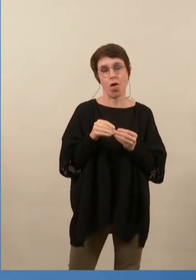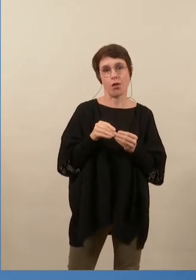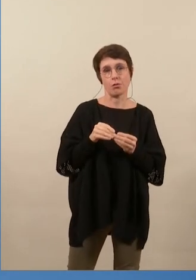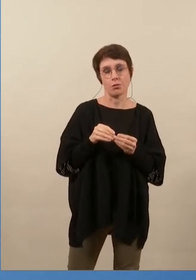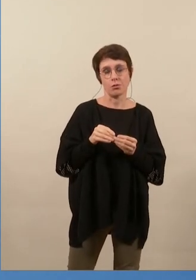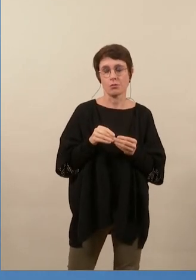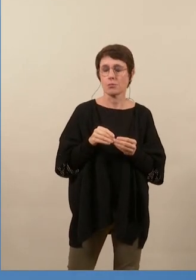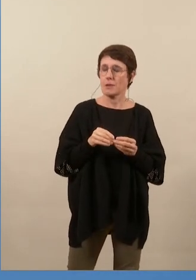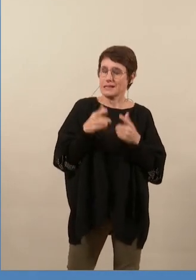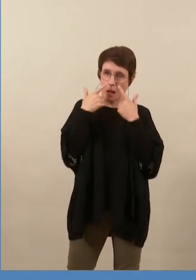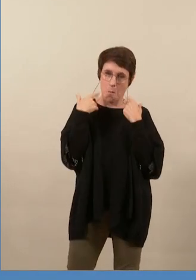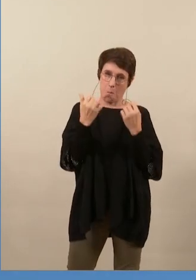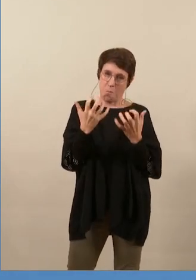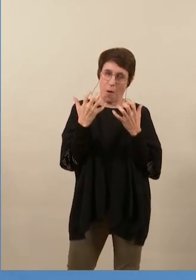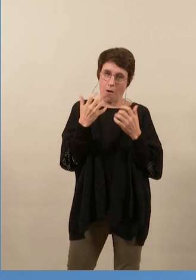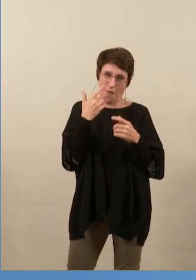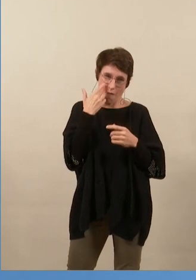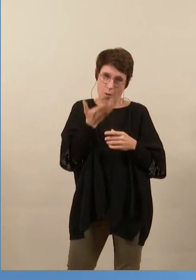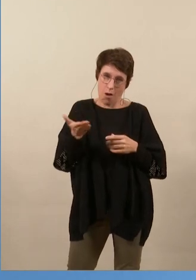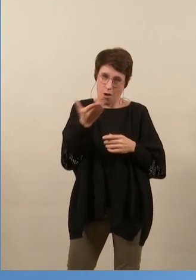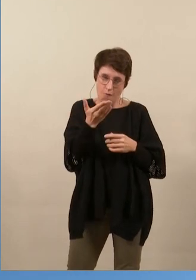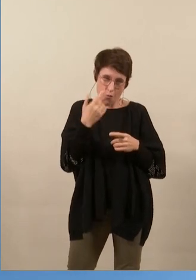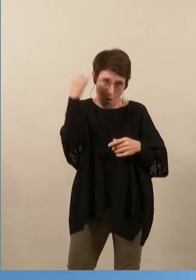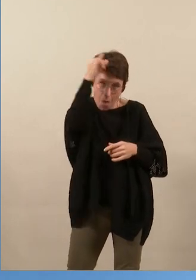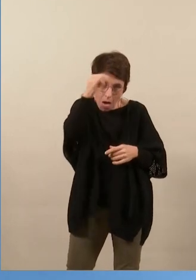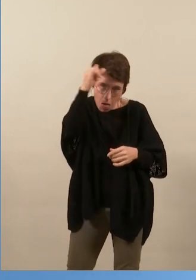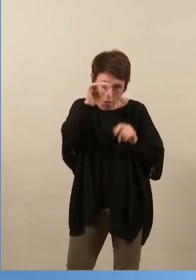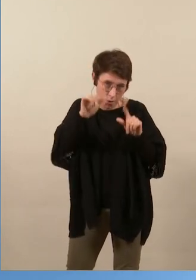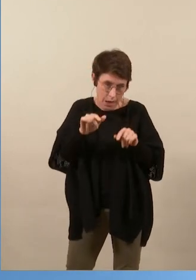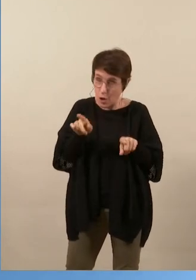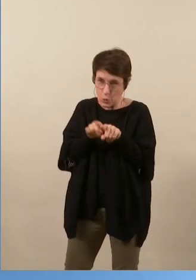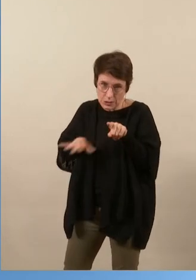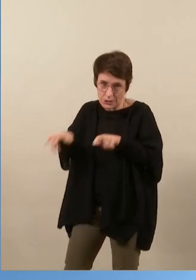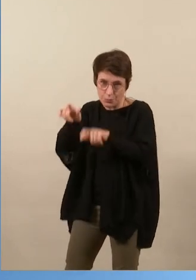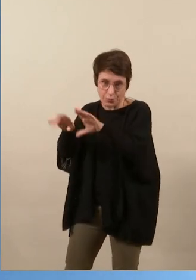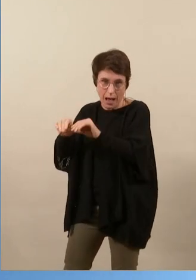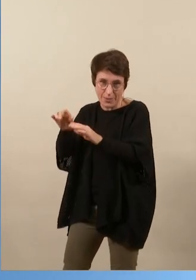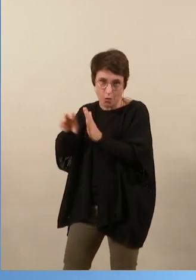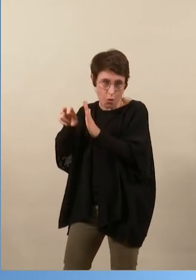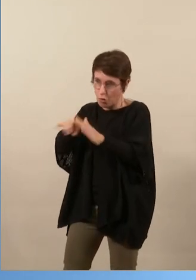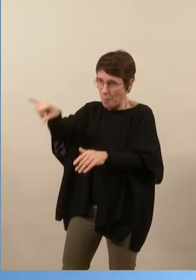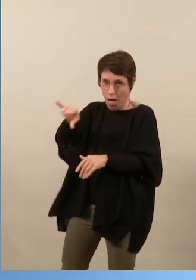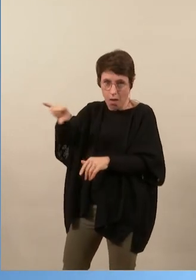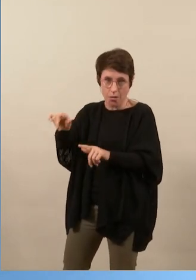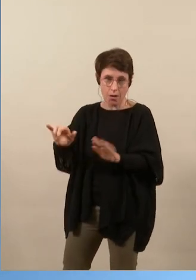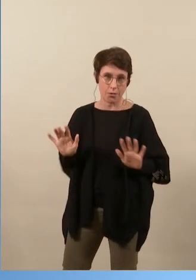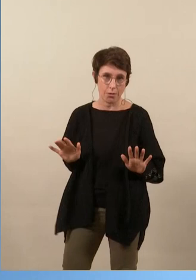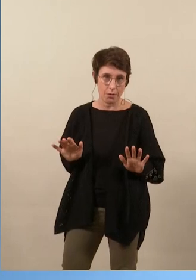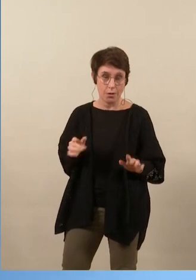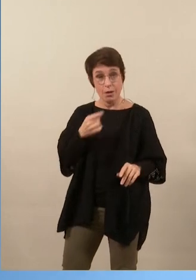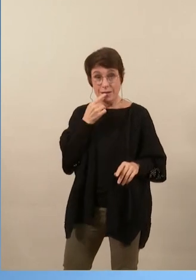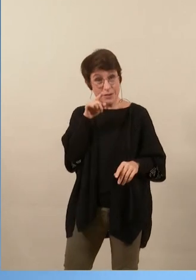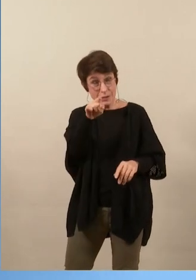la façon dont vous nous considérez et dont vous considérer les Grenoblois euh alors ça voudrait dire qu'en fait vous avez rajouté